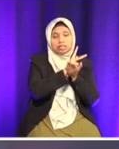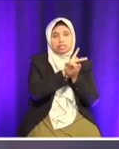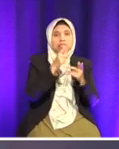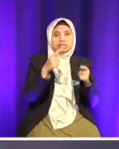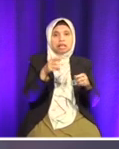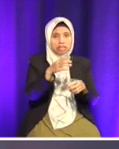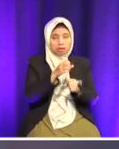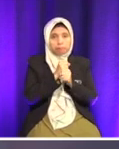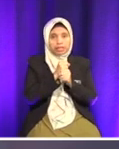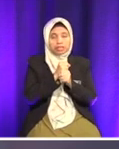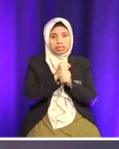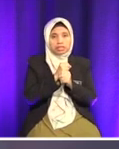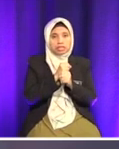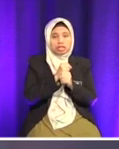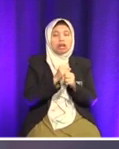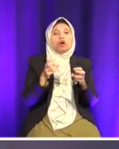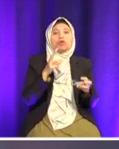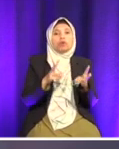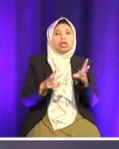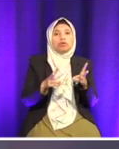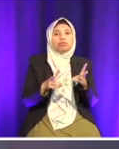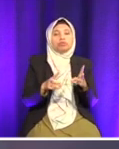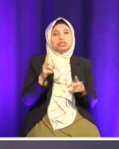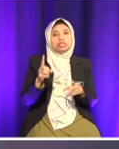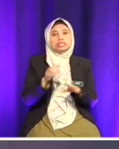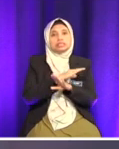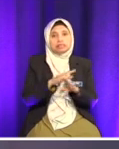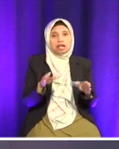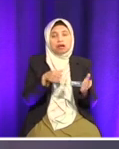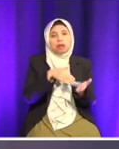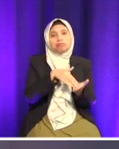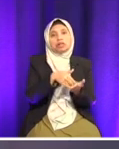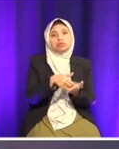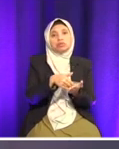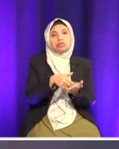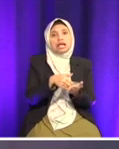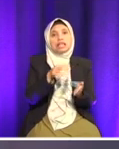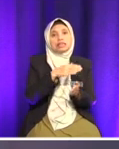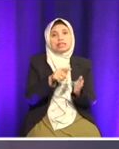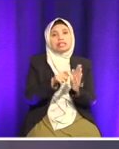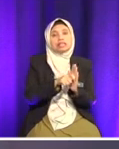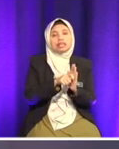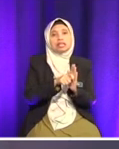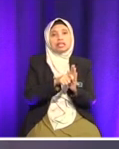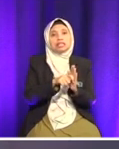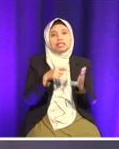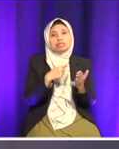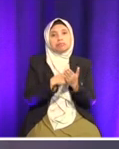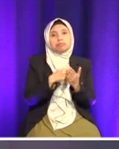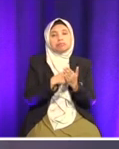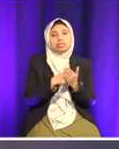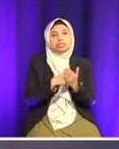kepada orang yang berniat Walaupun dia tidak bangun katailah dia terbebas di dunia sampai